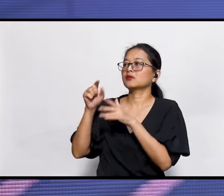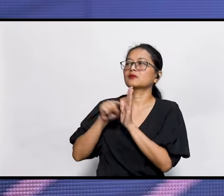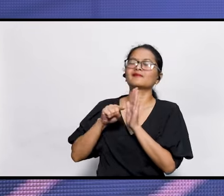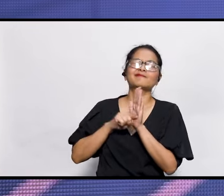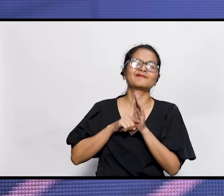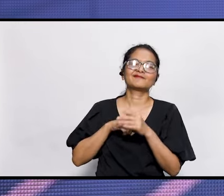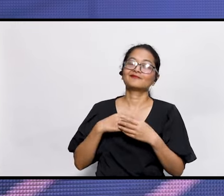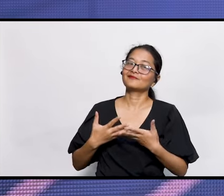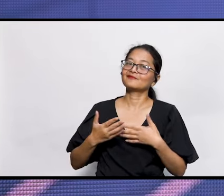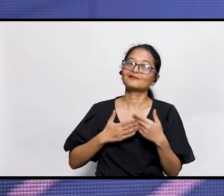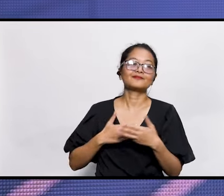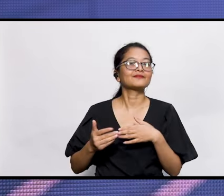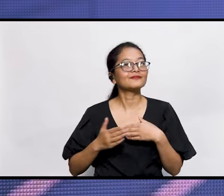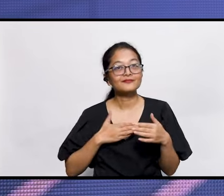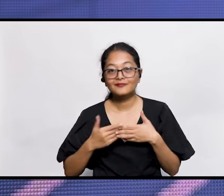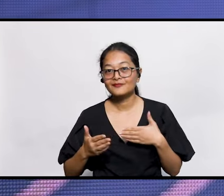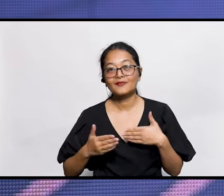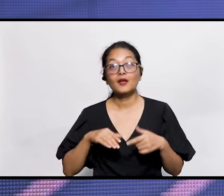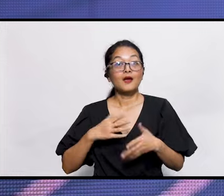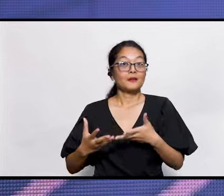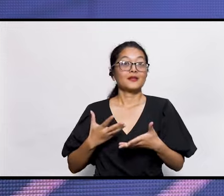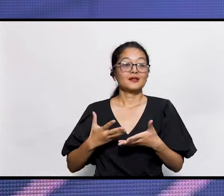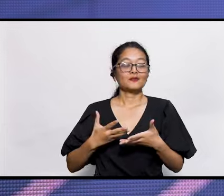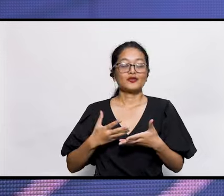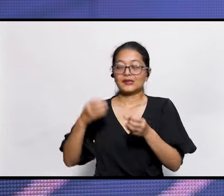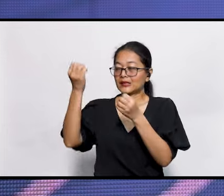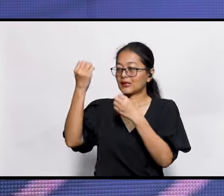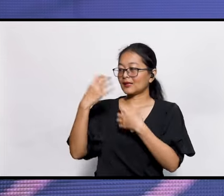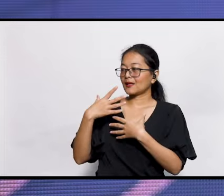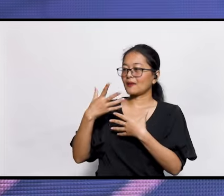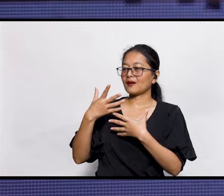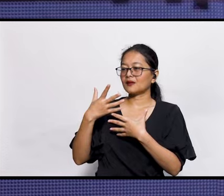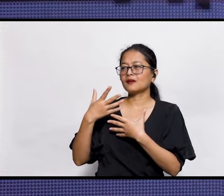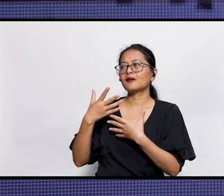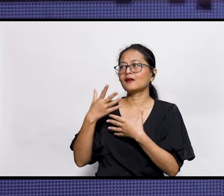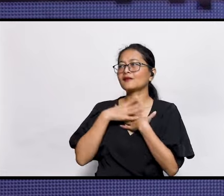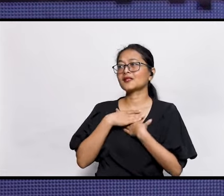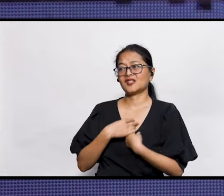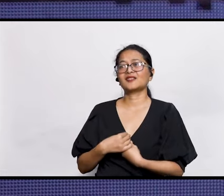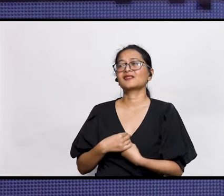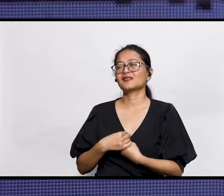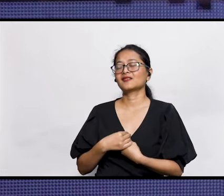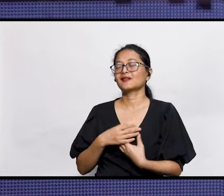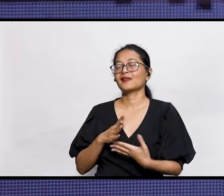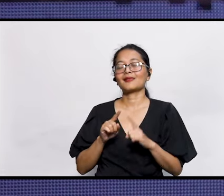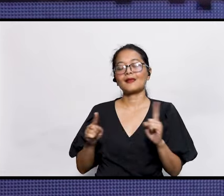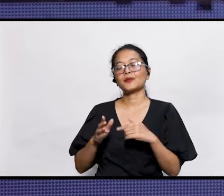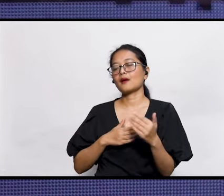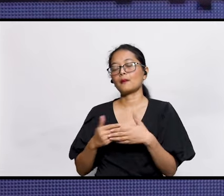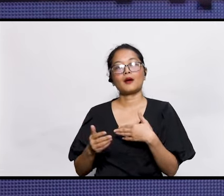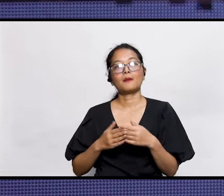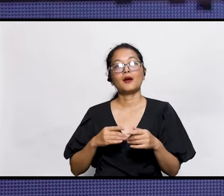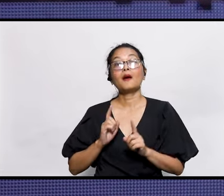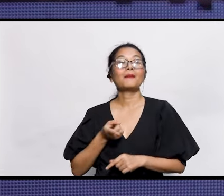beritanya berita seolah-olah tidak menyenangkan disaoint bagi kita semuanya praise